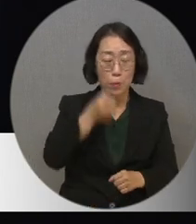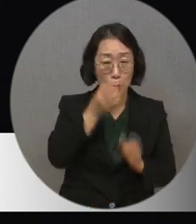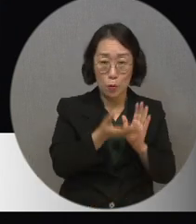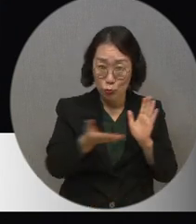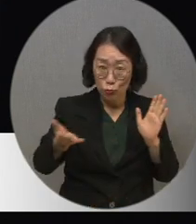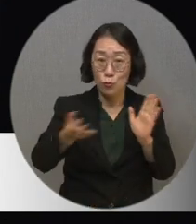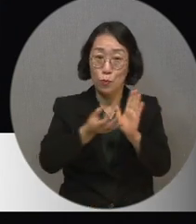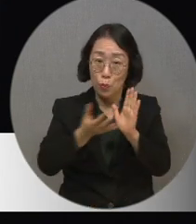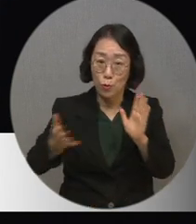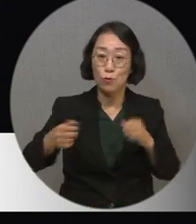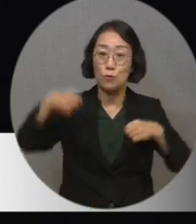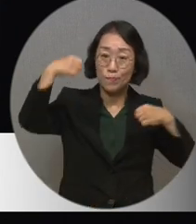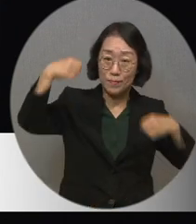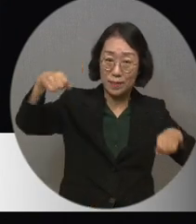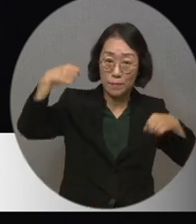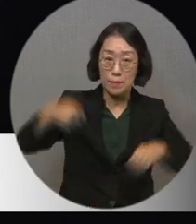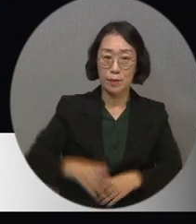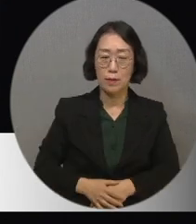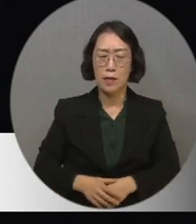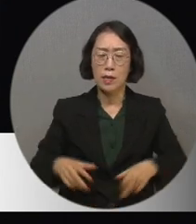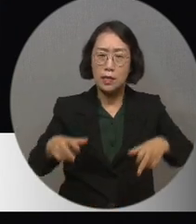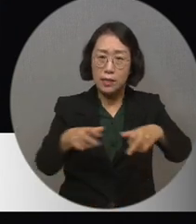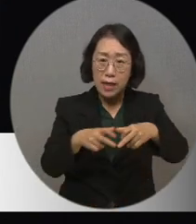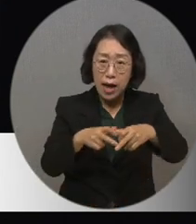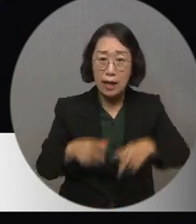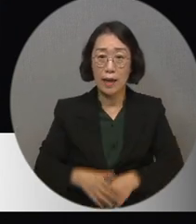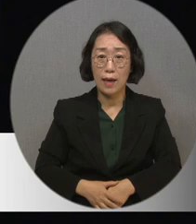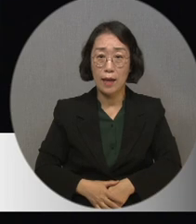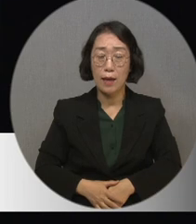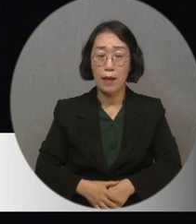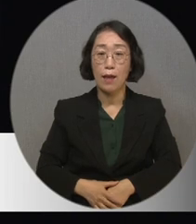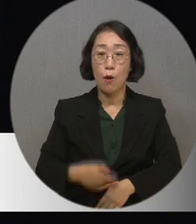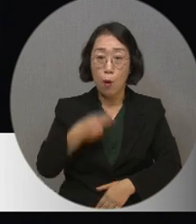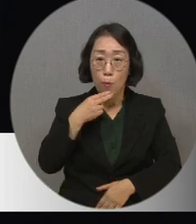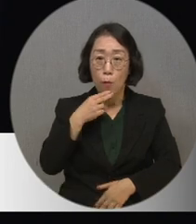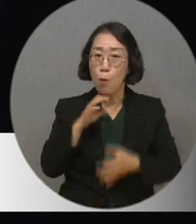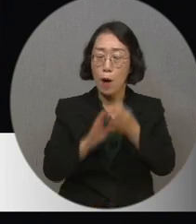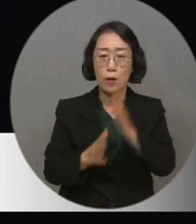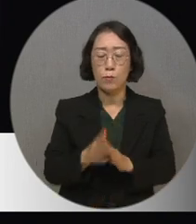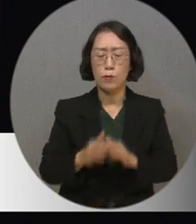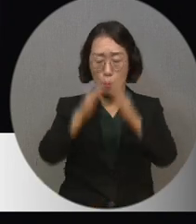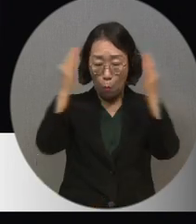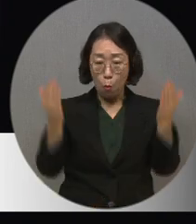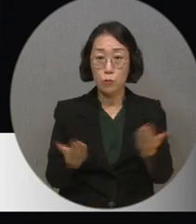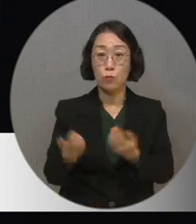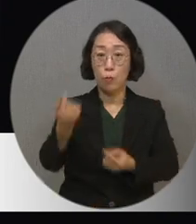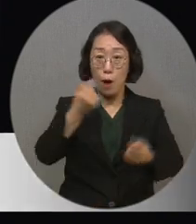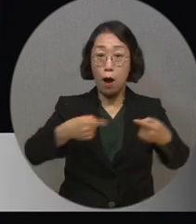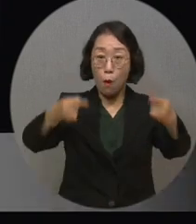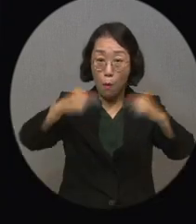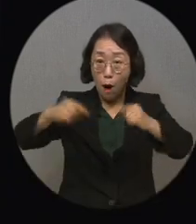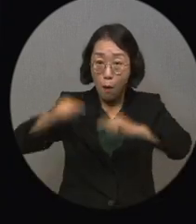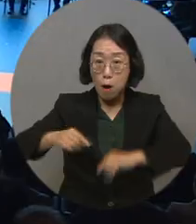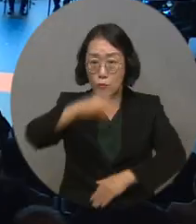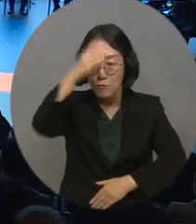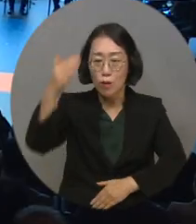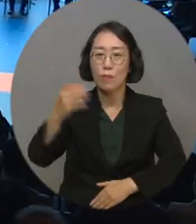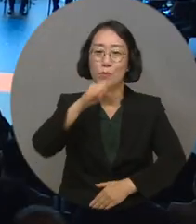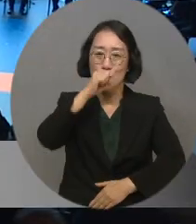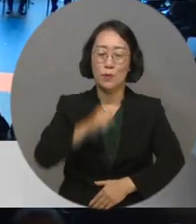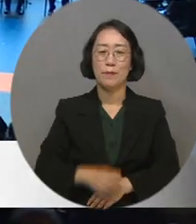펼쳐져서 정말 장애를 갖지 않은 분들도 여기 와서 감동을 받고 왔으면 좋겠다.